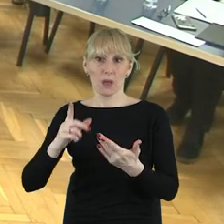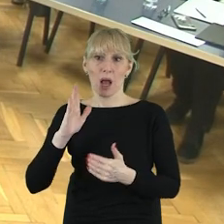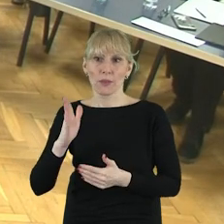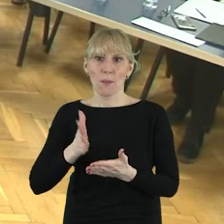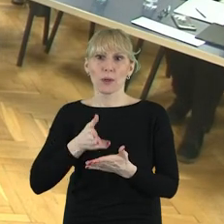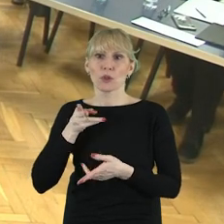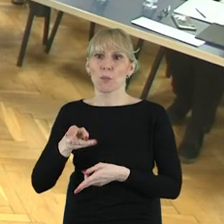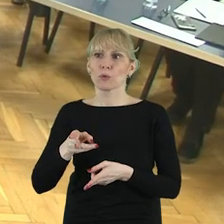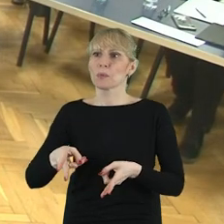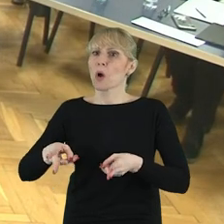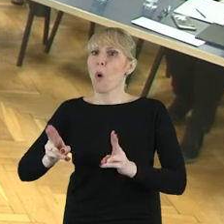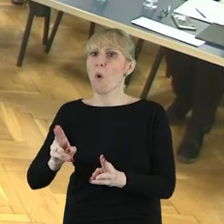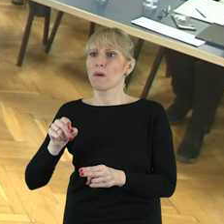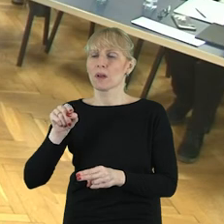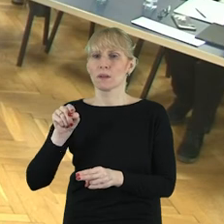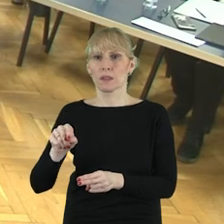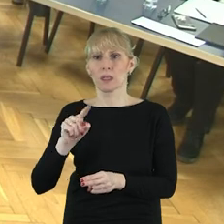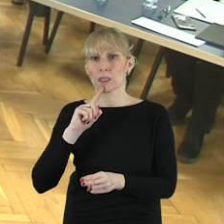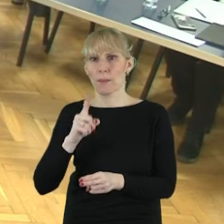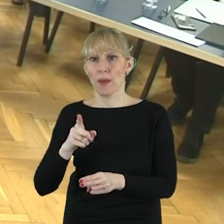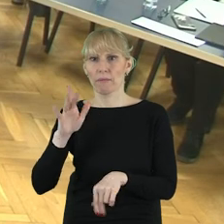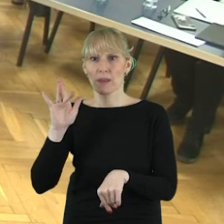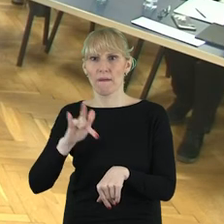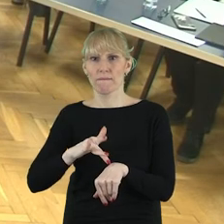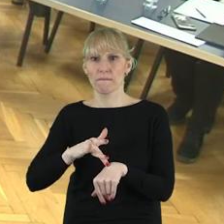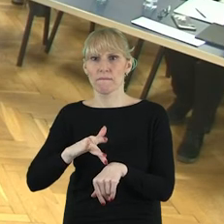bardzo konkretne